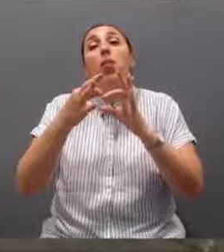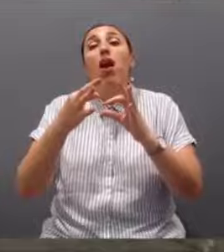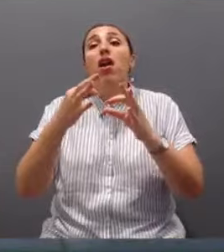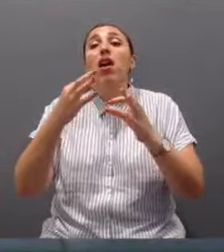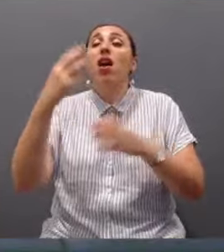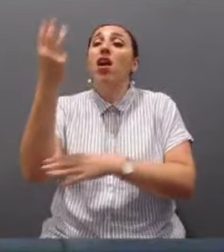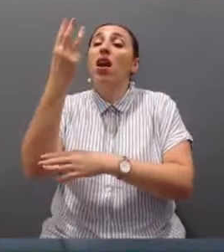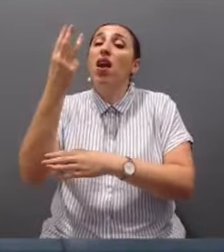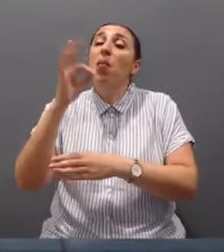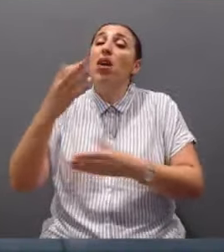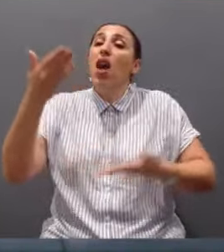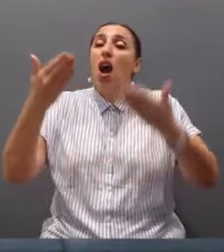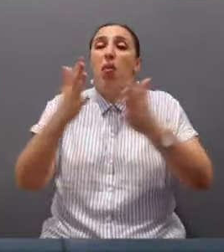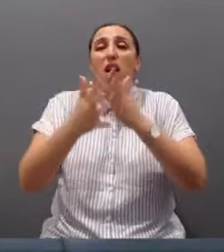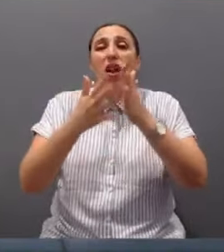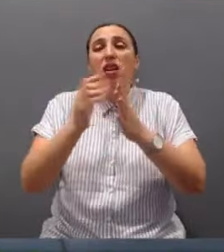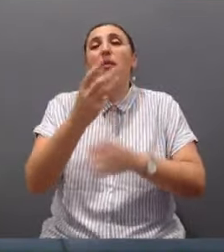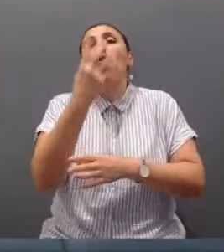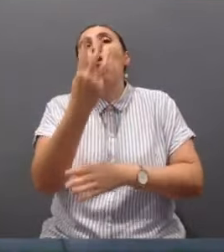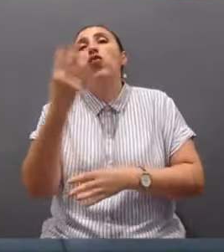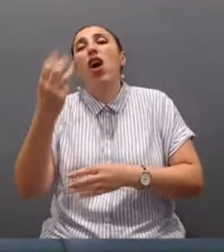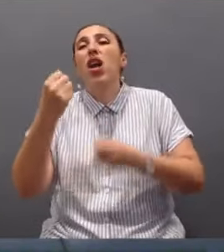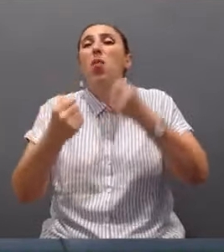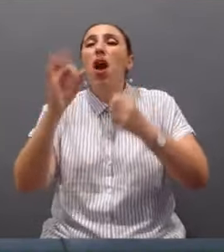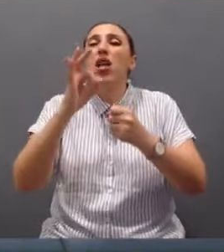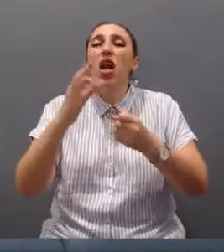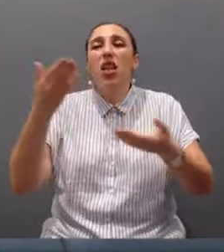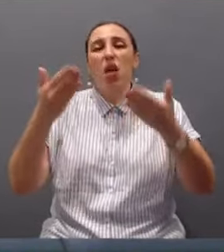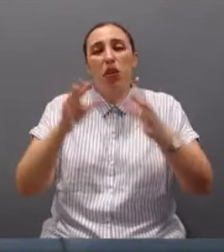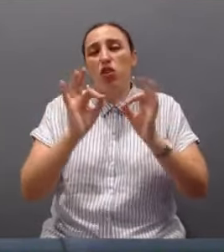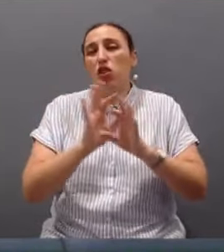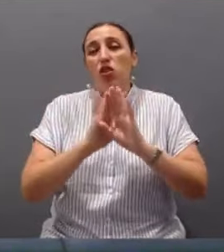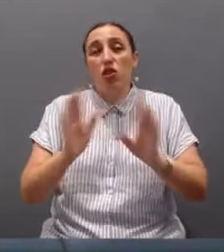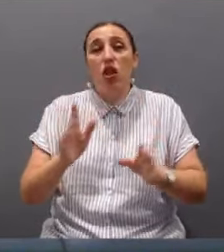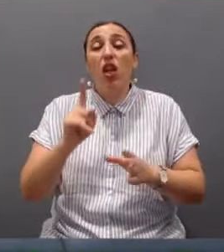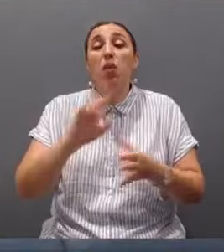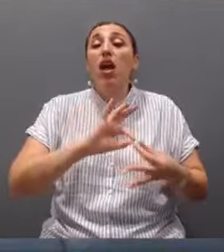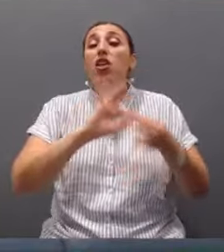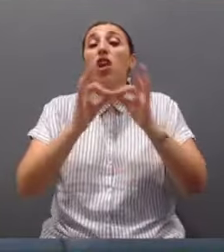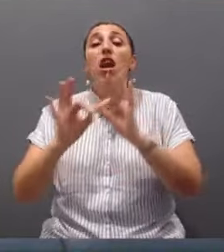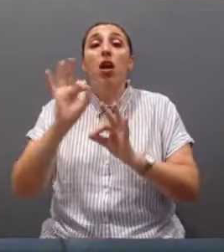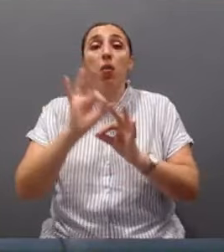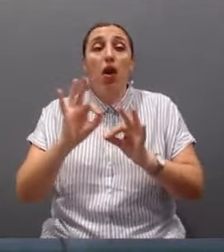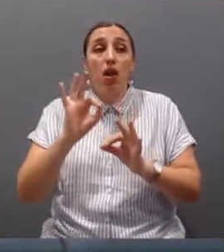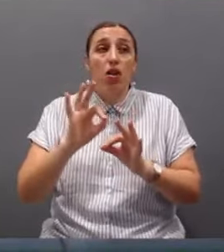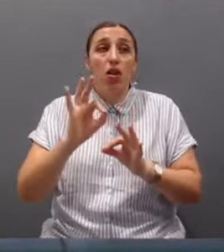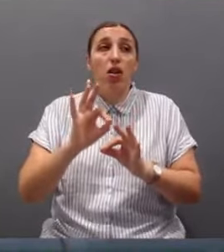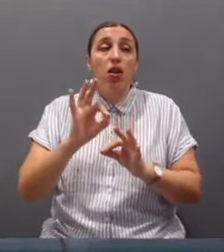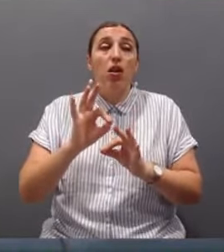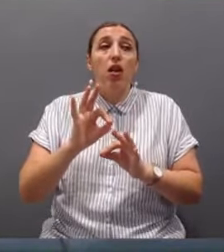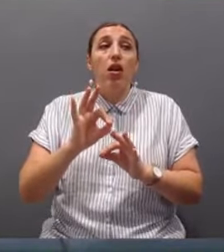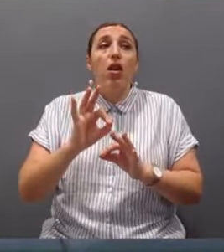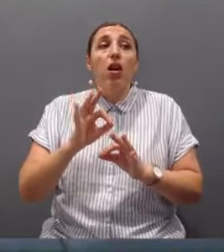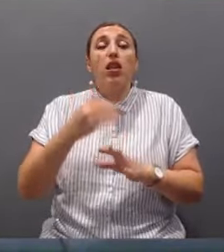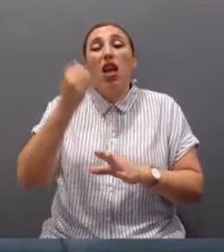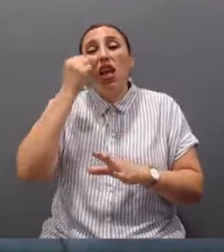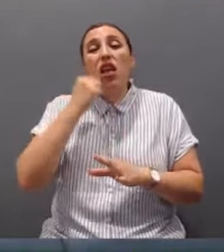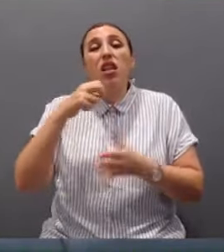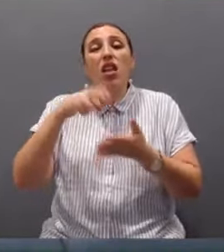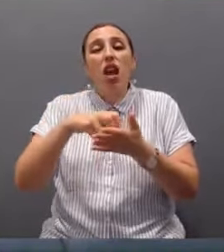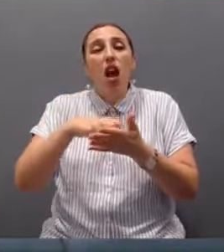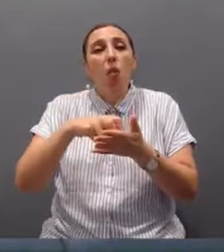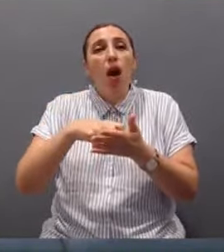կամ Volkswagen Beetle-ի օրինակը։ Ինչ վերաբերում է շարադրանքին, ապա շարադրանքը ևս մեկ անգամ հաշվի առնելով, որ հին նամակները